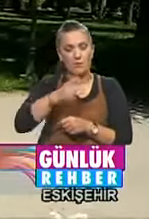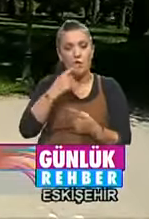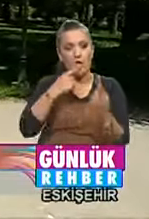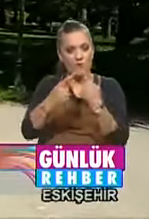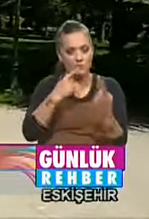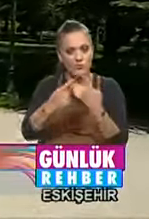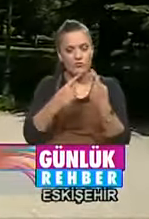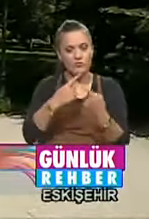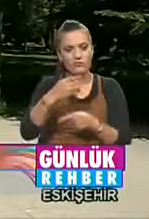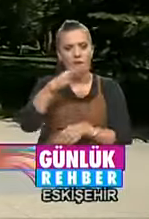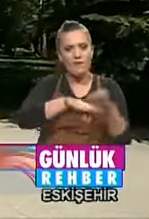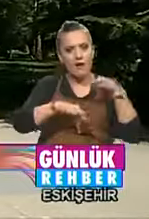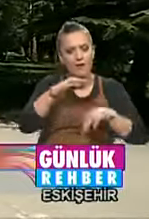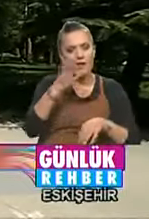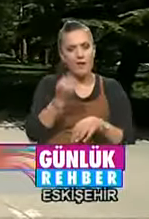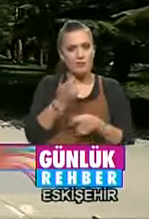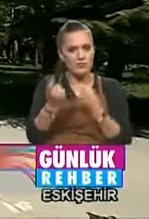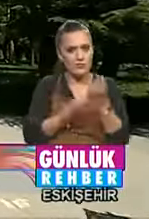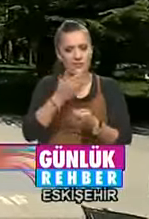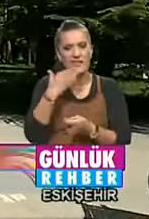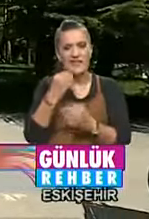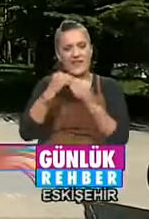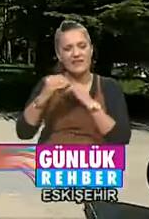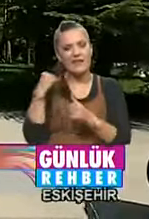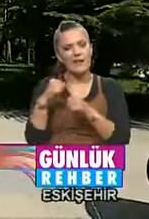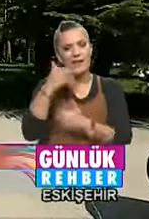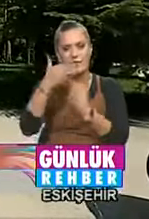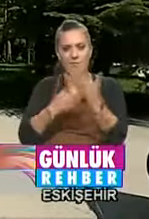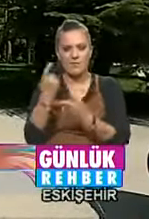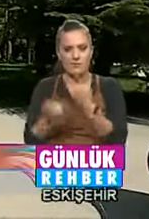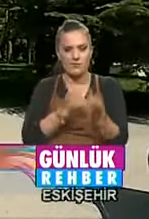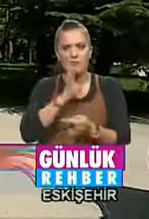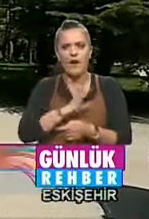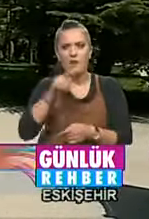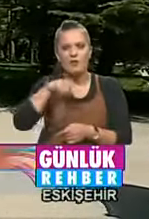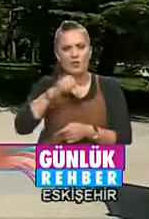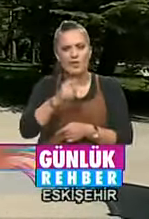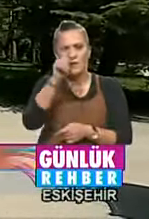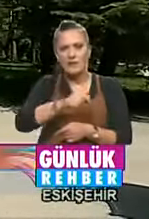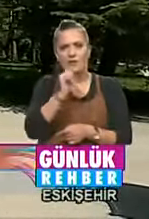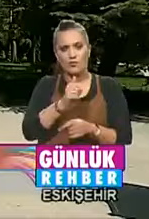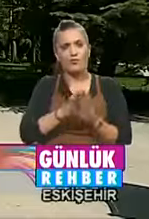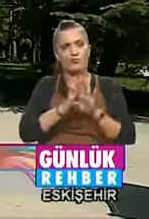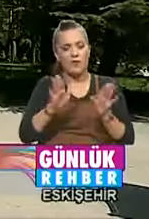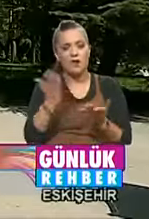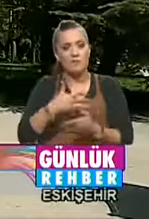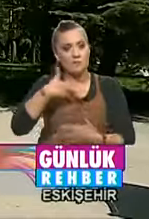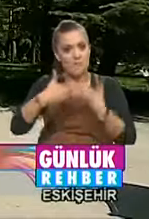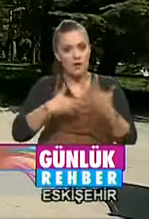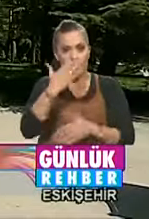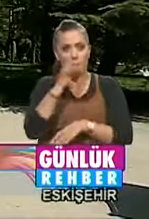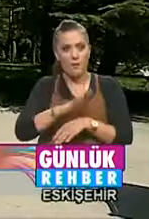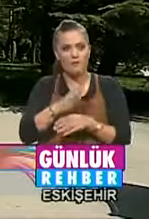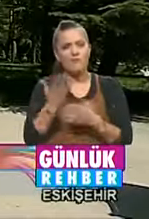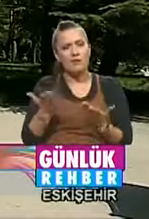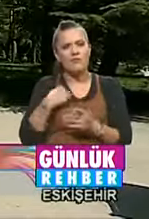konuşacağız, yararlanmaya çalışacağız, gençliğimize yeniden anlatmaya çalışacağız. Harika. Bugün ilk, evet, gününü tamamladık. Aslında merakla bekliyorum.